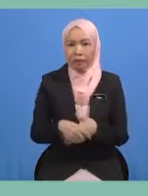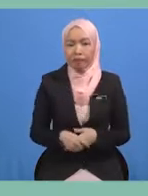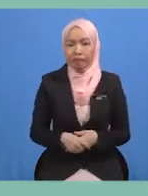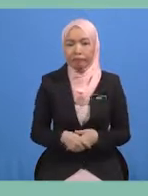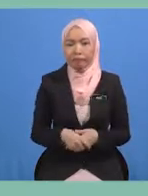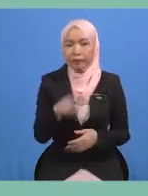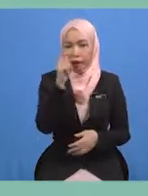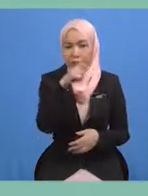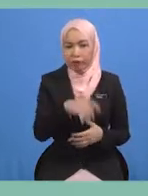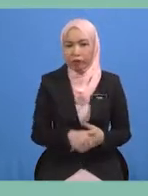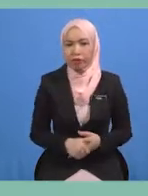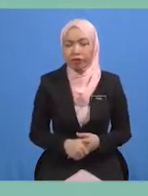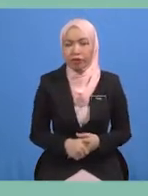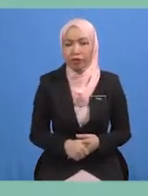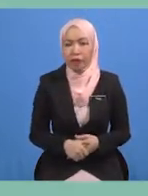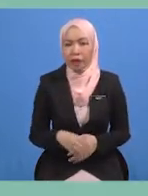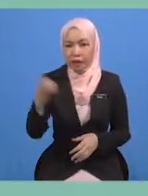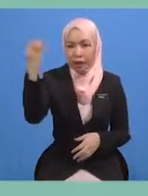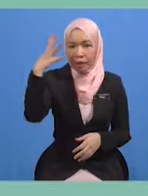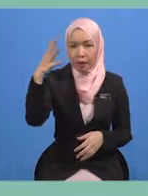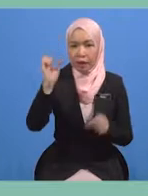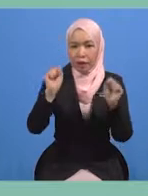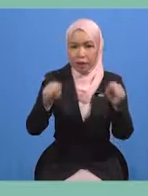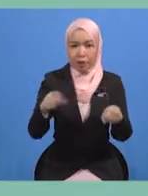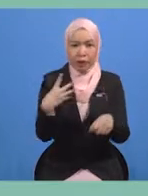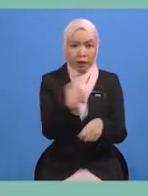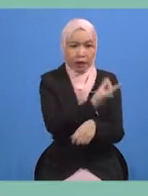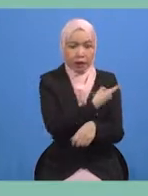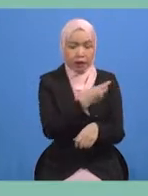Cahaya matahari membolehkan kita lihat.